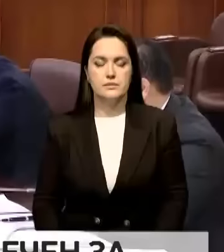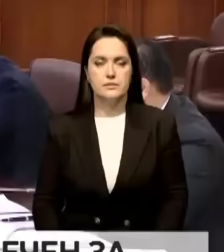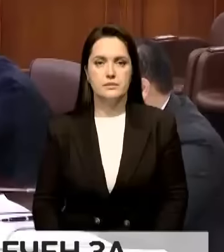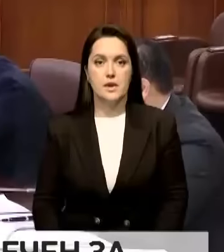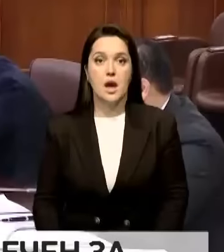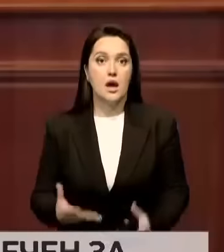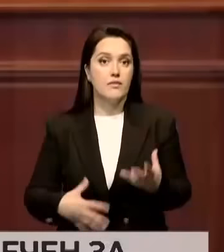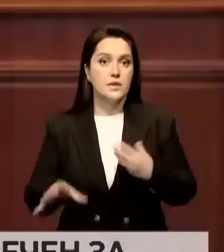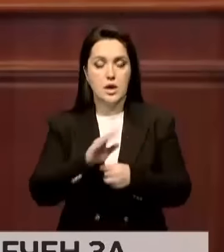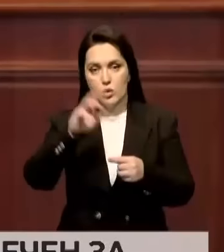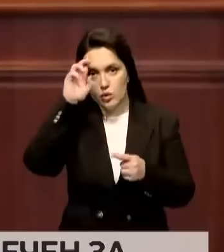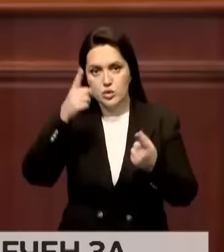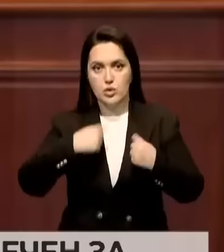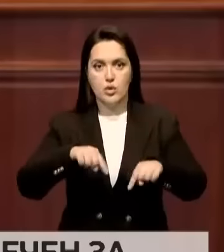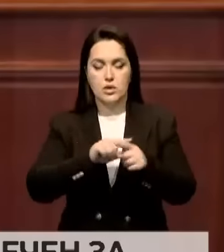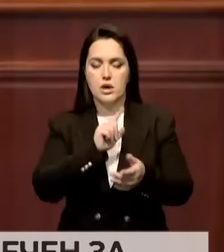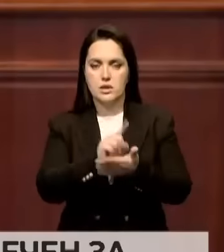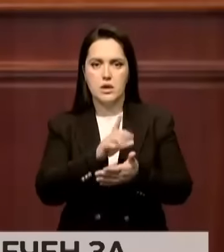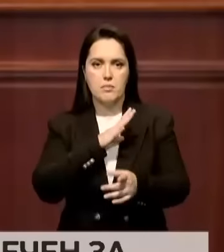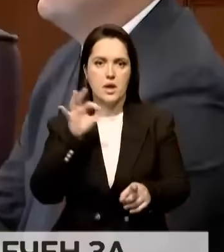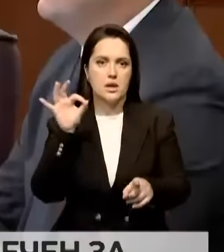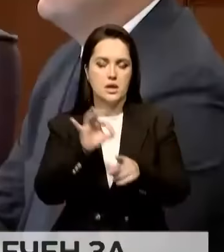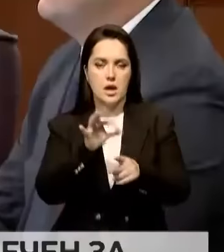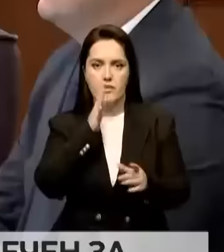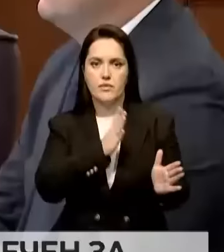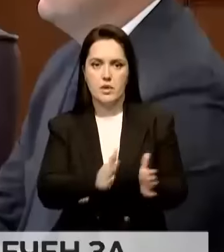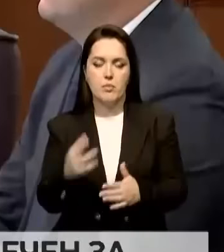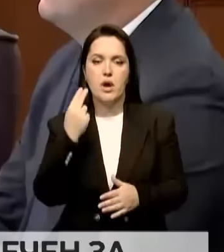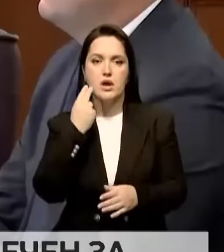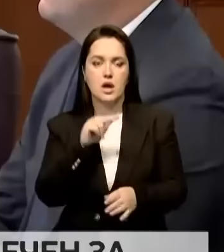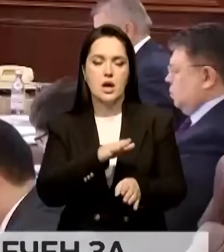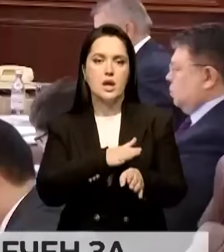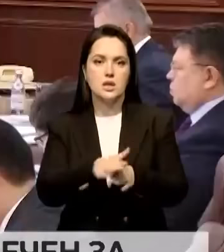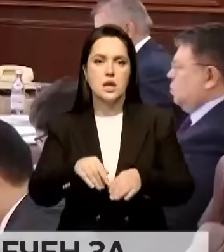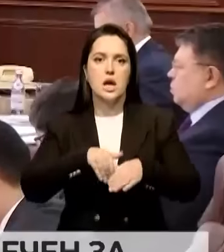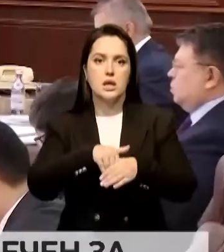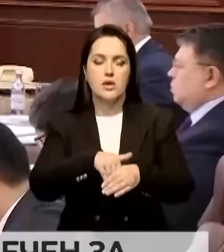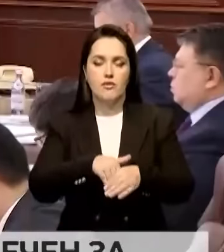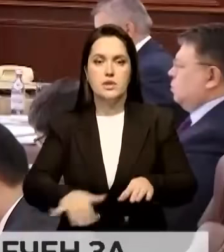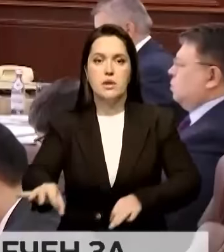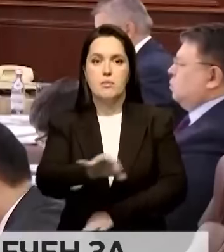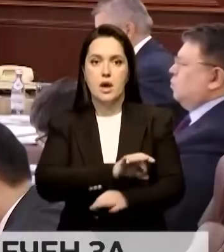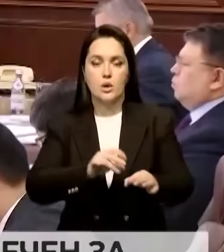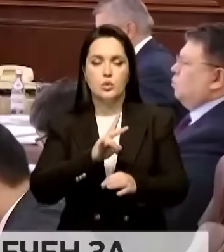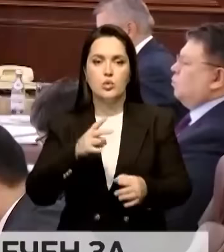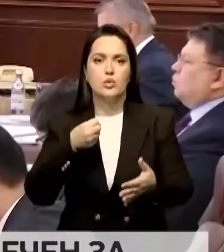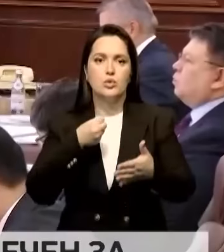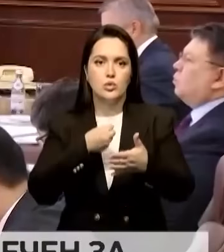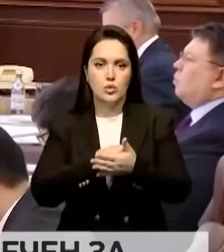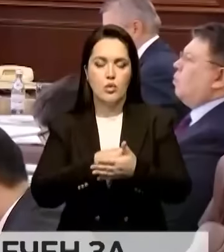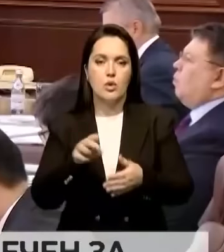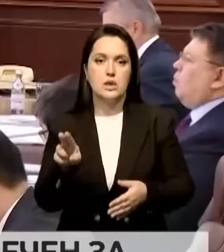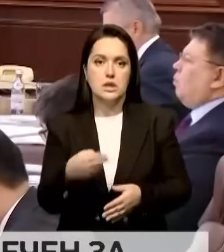Все госорганы должны быть нацелены на своевременную и качественную реализацию инвестпроектов. Ставлю задачу до конца года